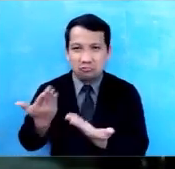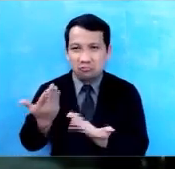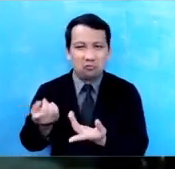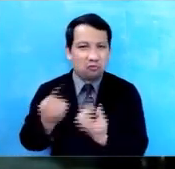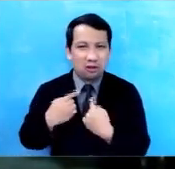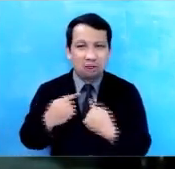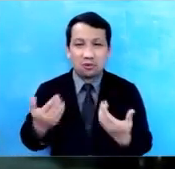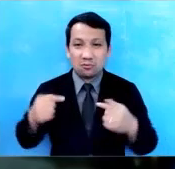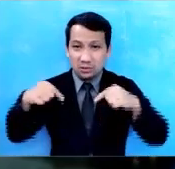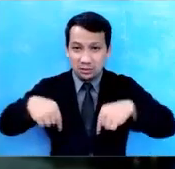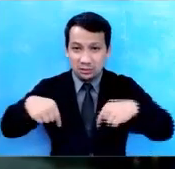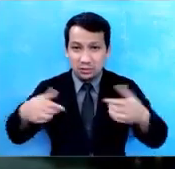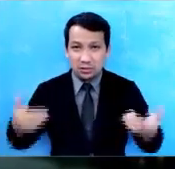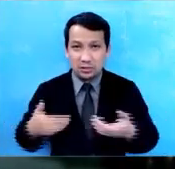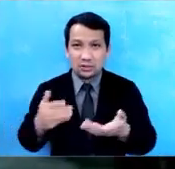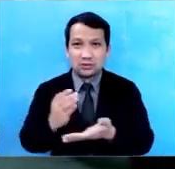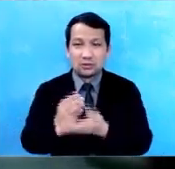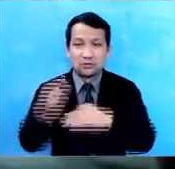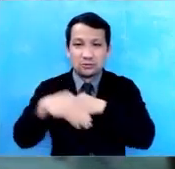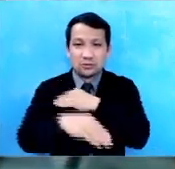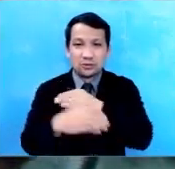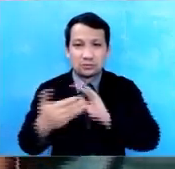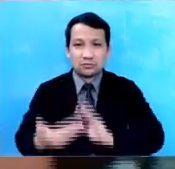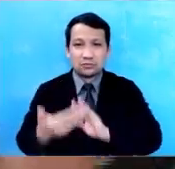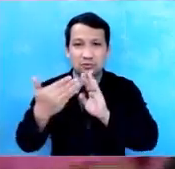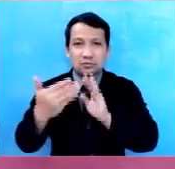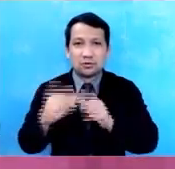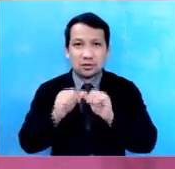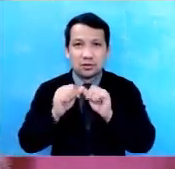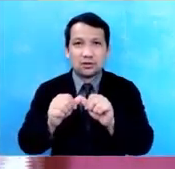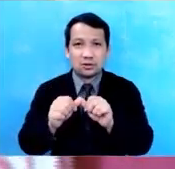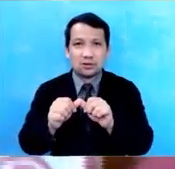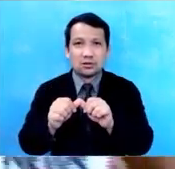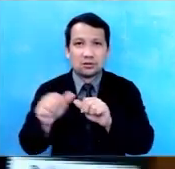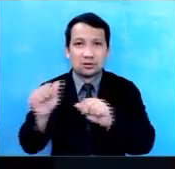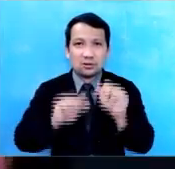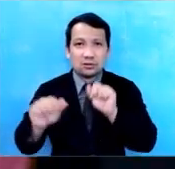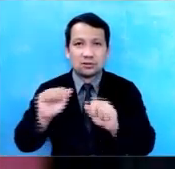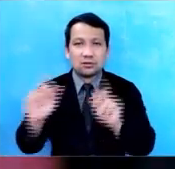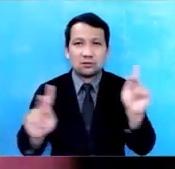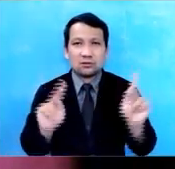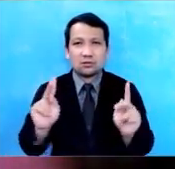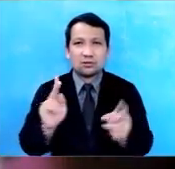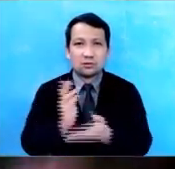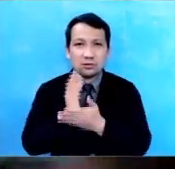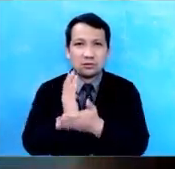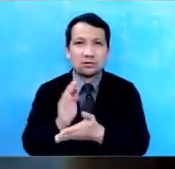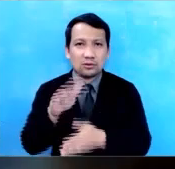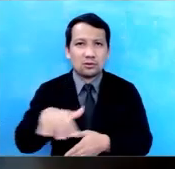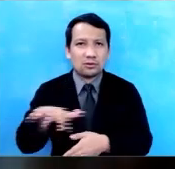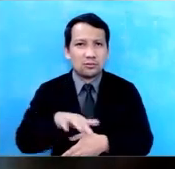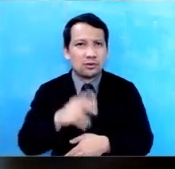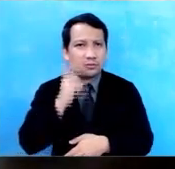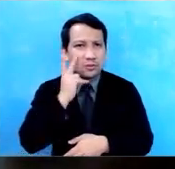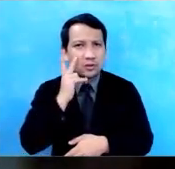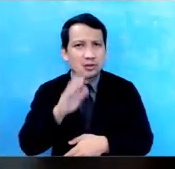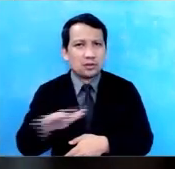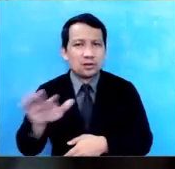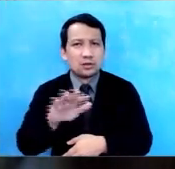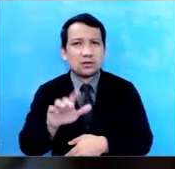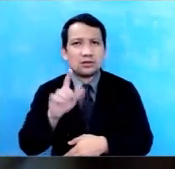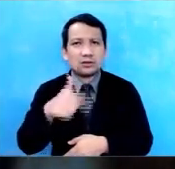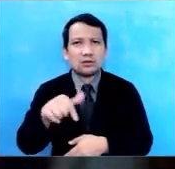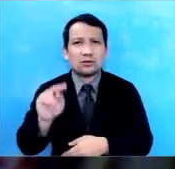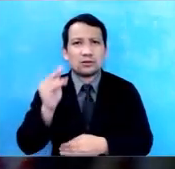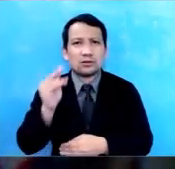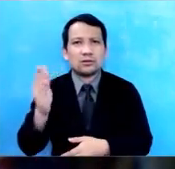tayo mismo sa beachfront kung saan nga tuloy-tuloy yung aktibidad ng ating mga turista dito. Dahil tinitiyak naman ng LGU ng